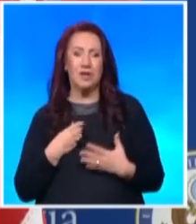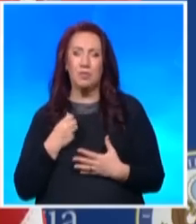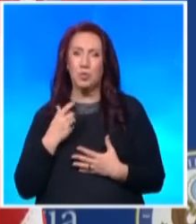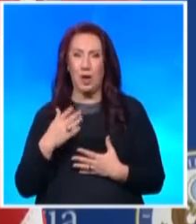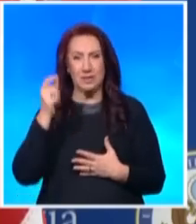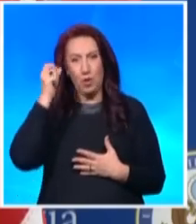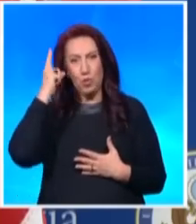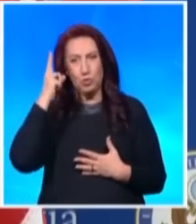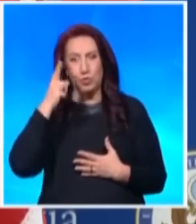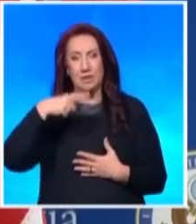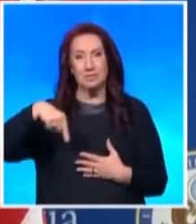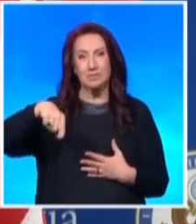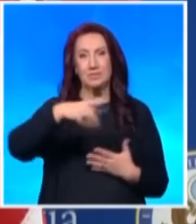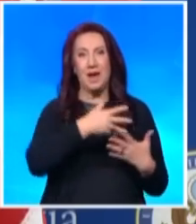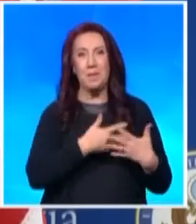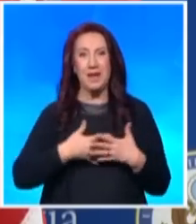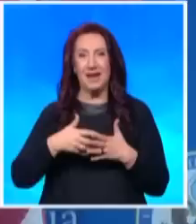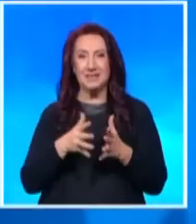с американския народ.